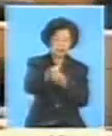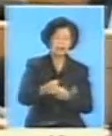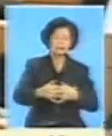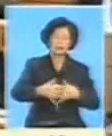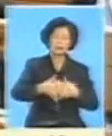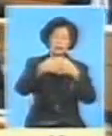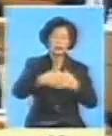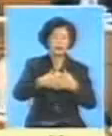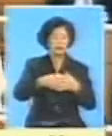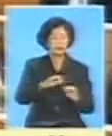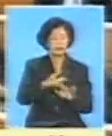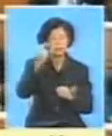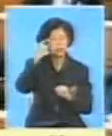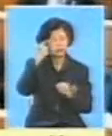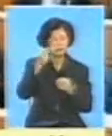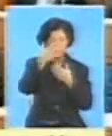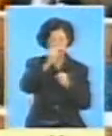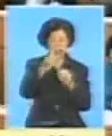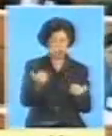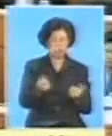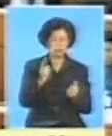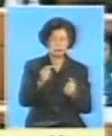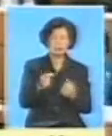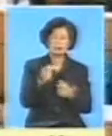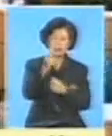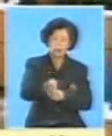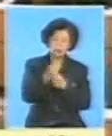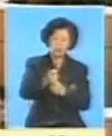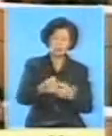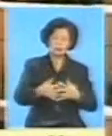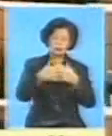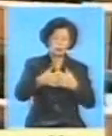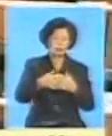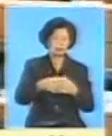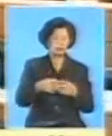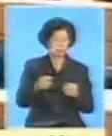มคิดว่าเราอย่าไปสนใจตรงนี้ว่าจะเป็นเกษตรกรรมหรืออุตสาหกรรมผมคิดว่าเราส่งเสริม